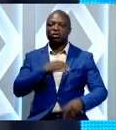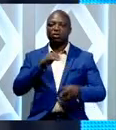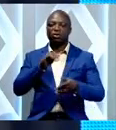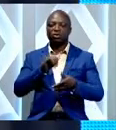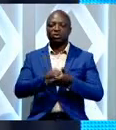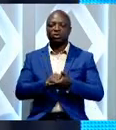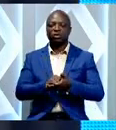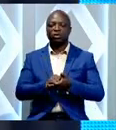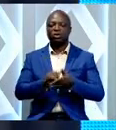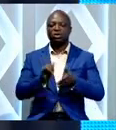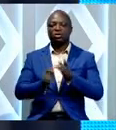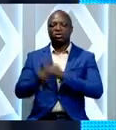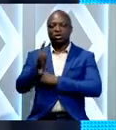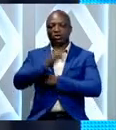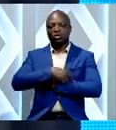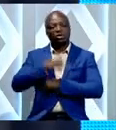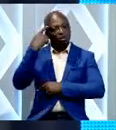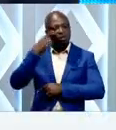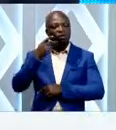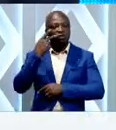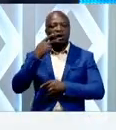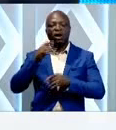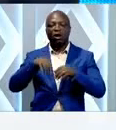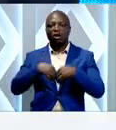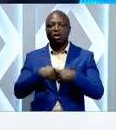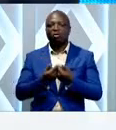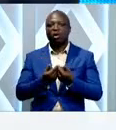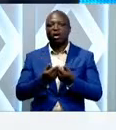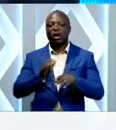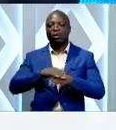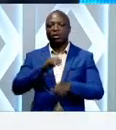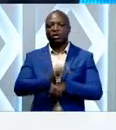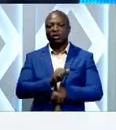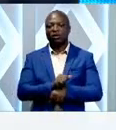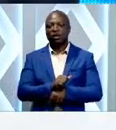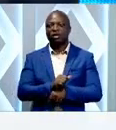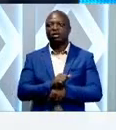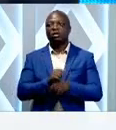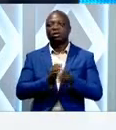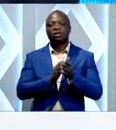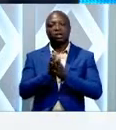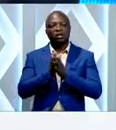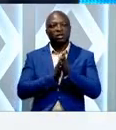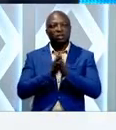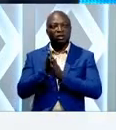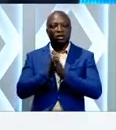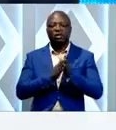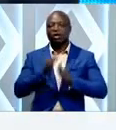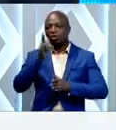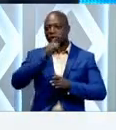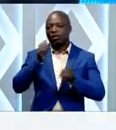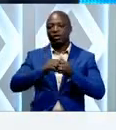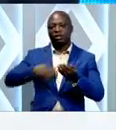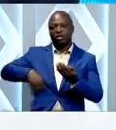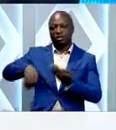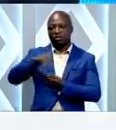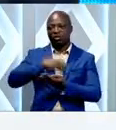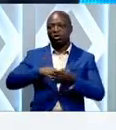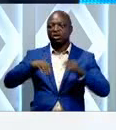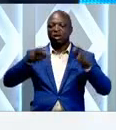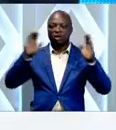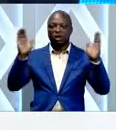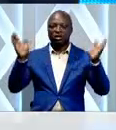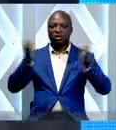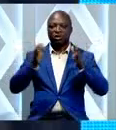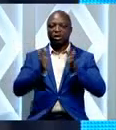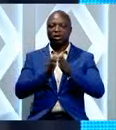pour découvrir ou redécouvrir après le travail les charmes de Lomé et de ses environs. La cérémonie qui nous rassemble